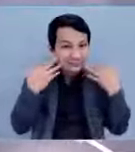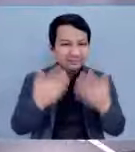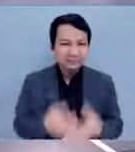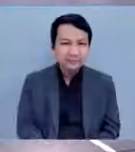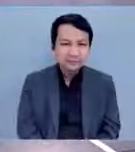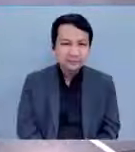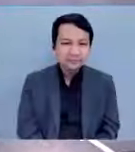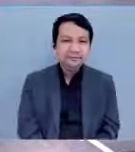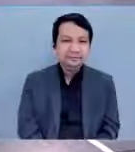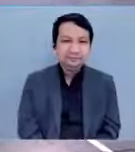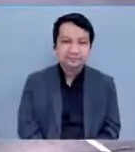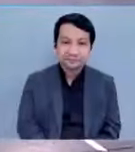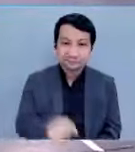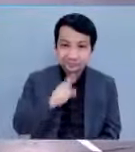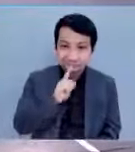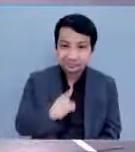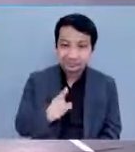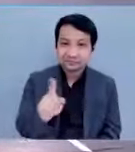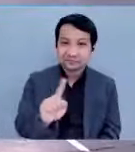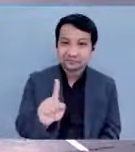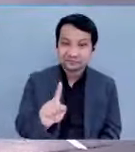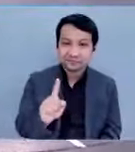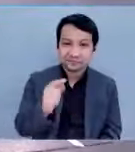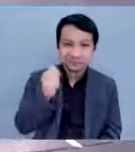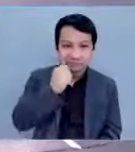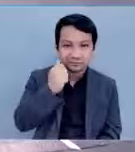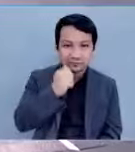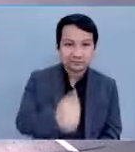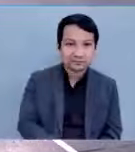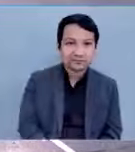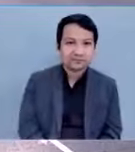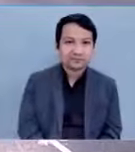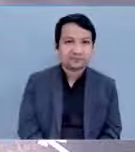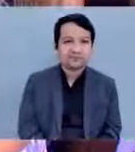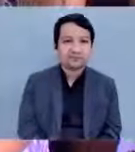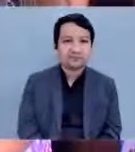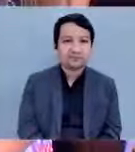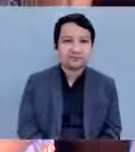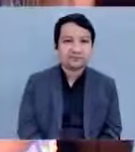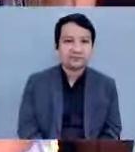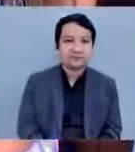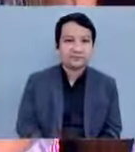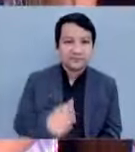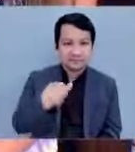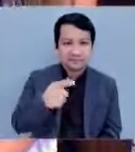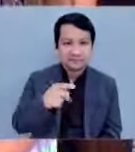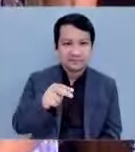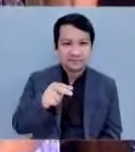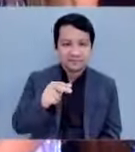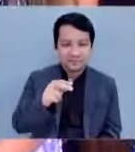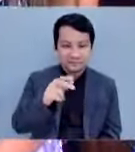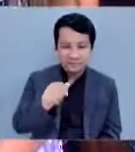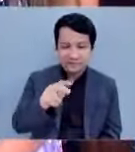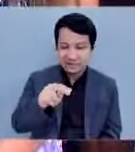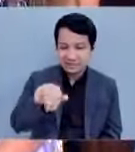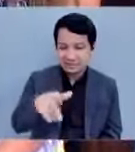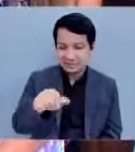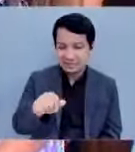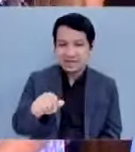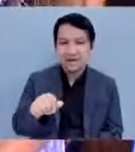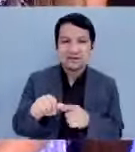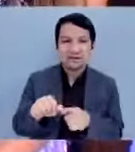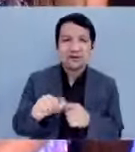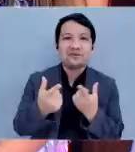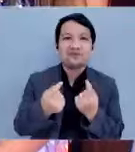Hindi, ano ba ang... Tanong na natin yung mga girls. Hi, what's your name? I'm Anja. Anja. Anja. Ano naman ang ginagawa